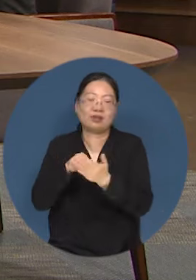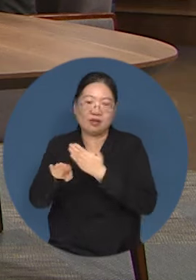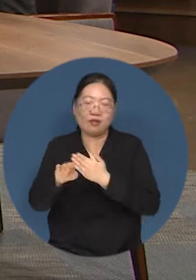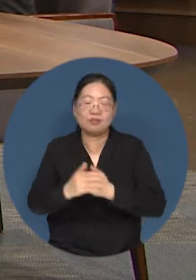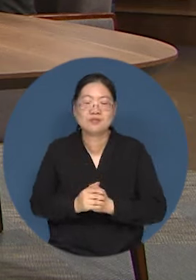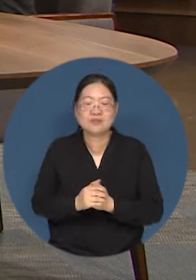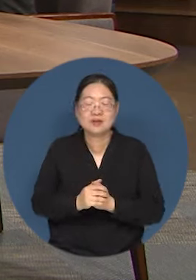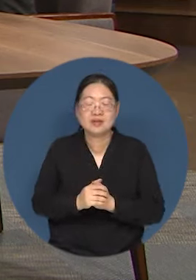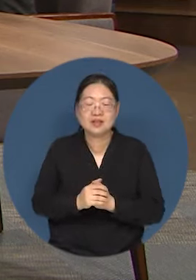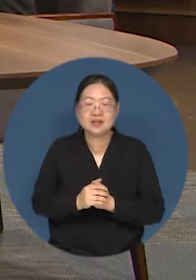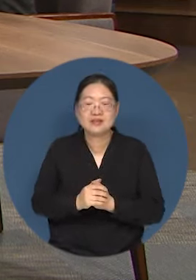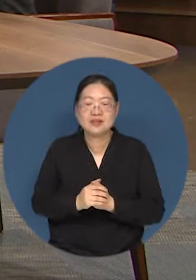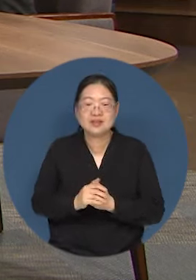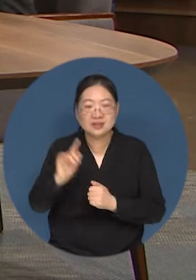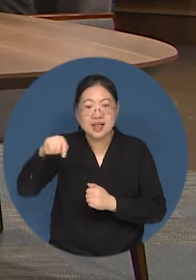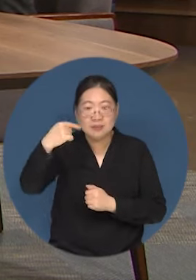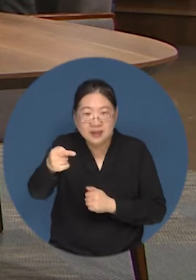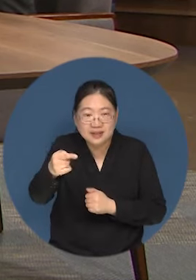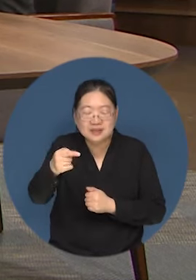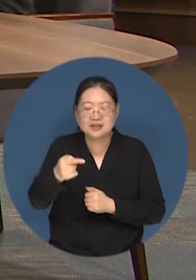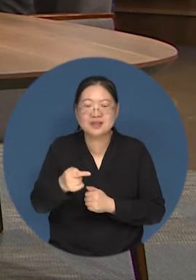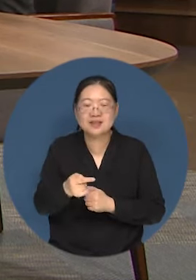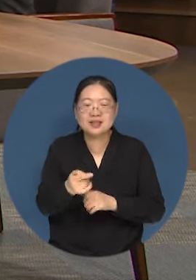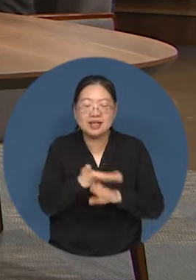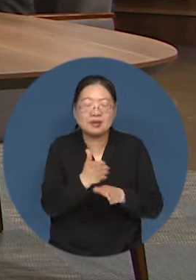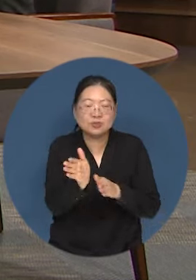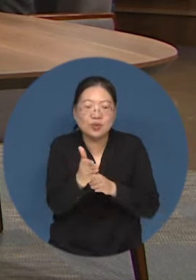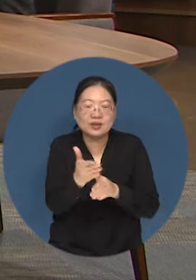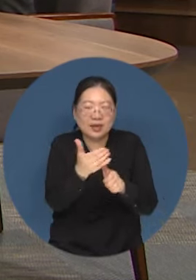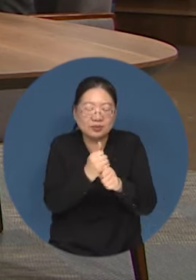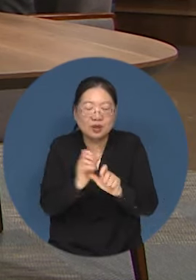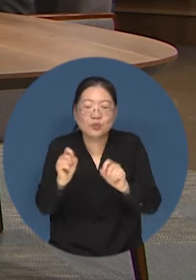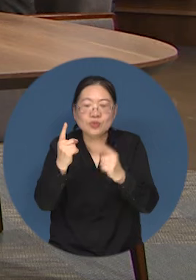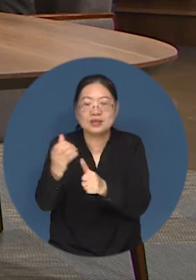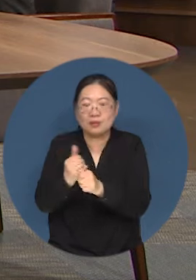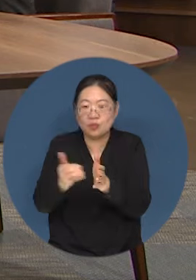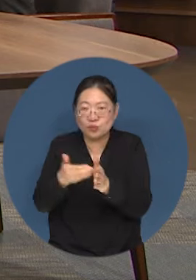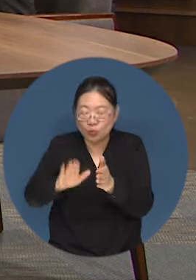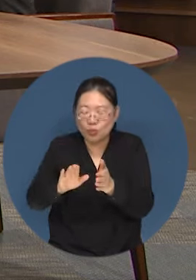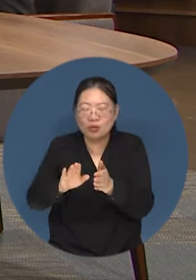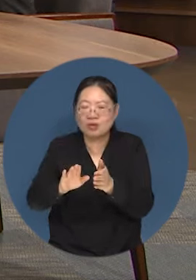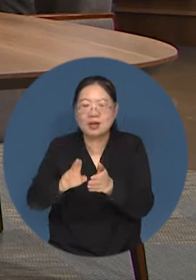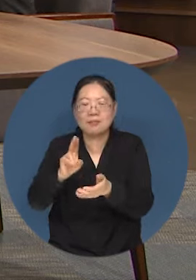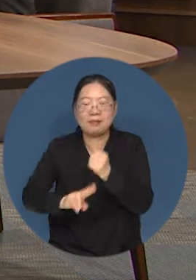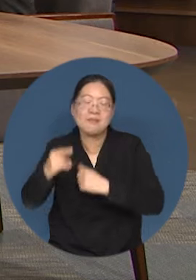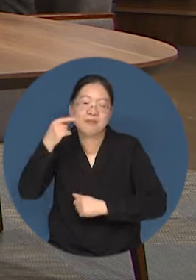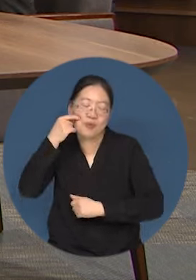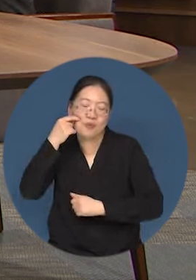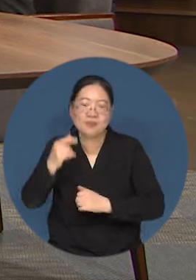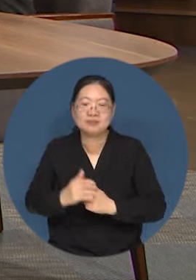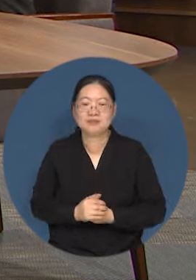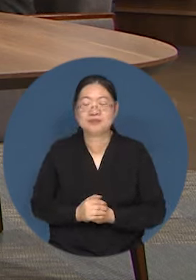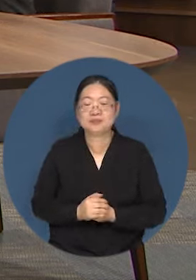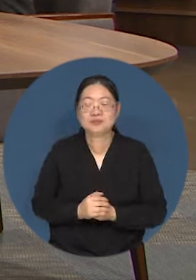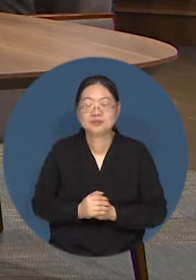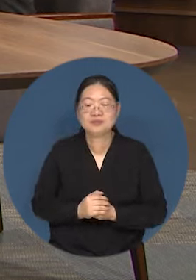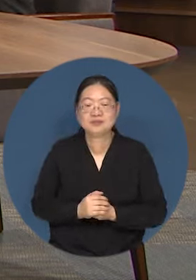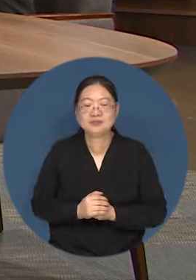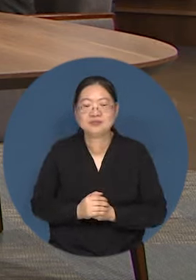혼액이 되더라도 위판이 불가능해졌거든요. 그럼 어떻게 해요? 그러면 이제 굳이 혼액이